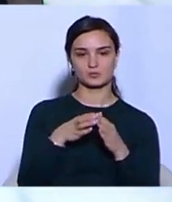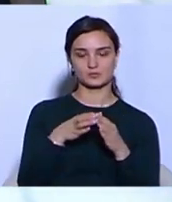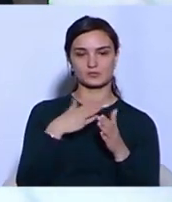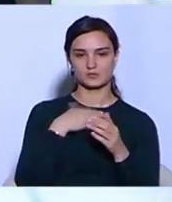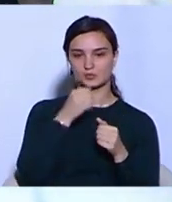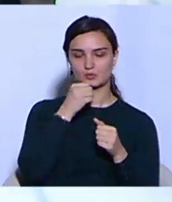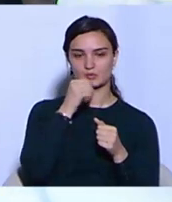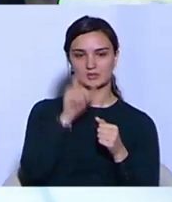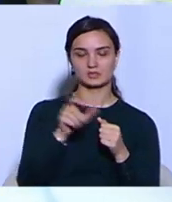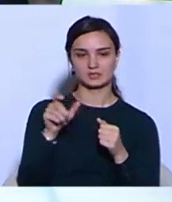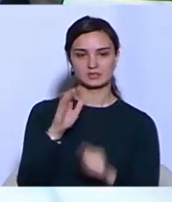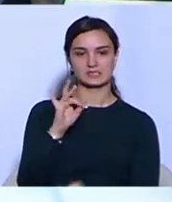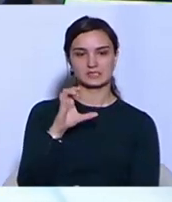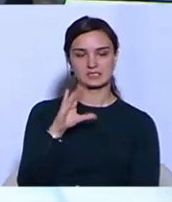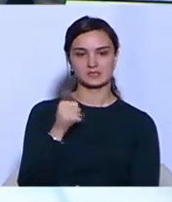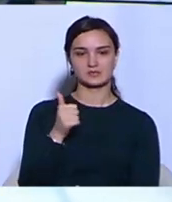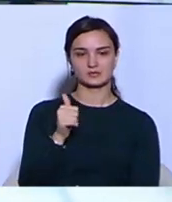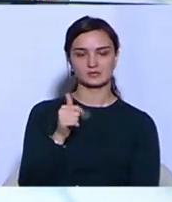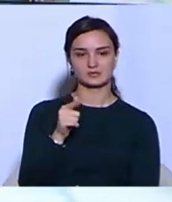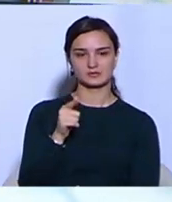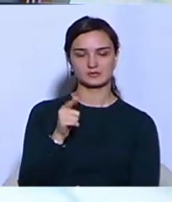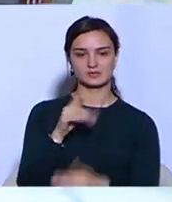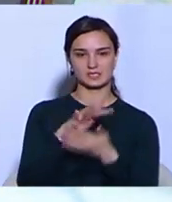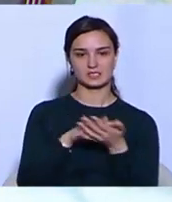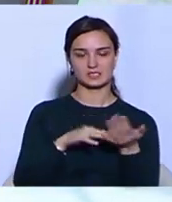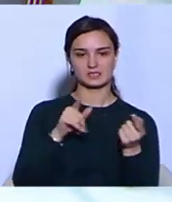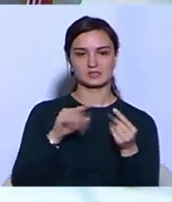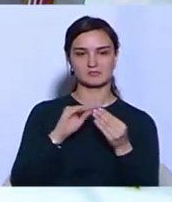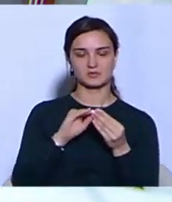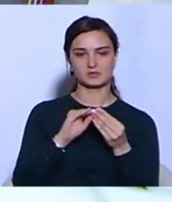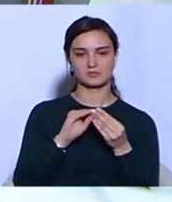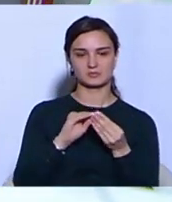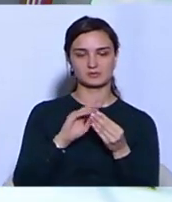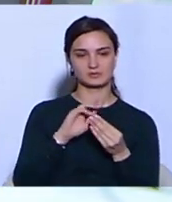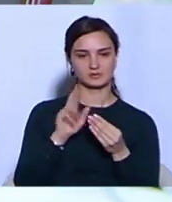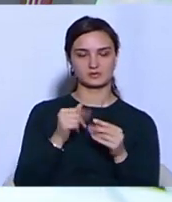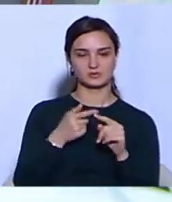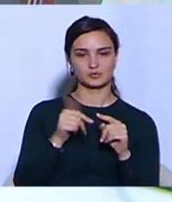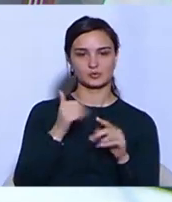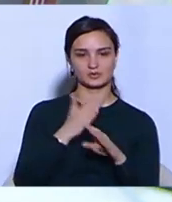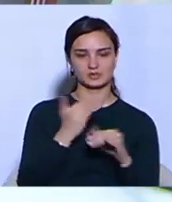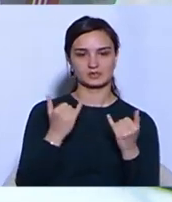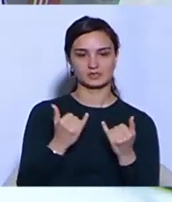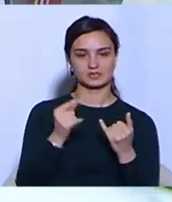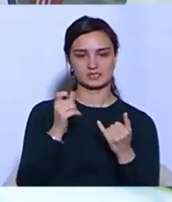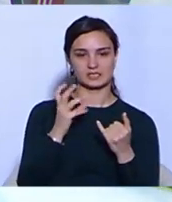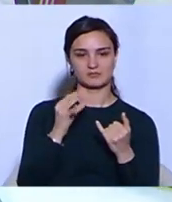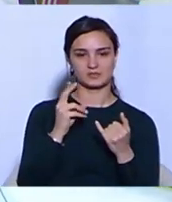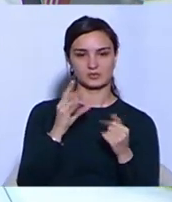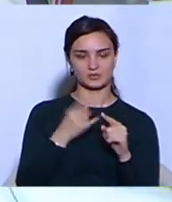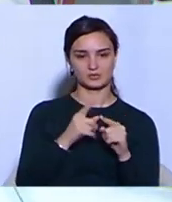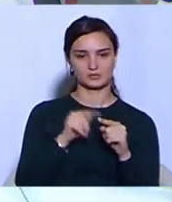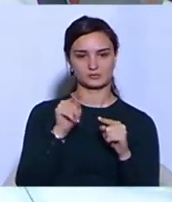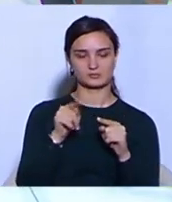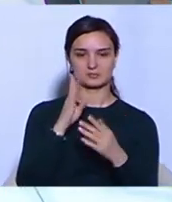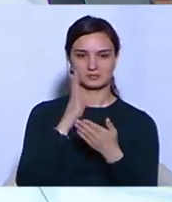ჩვენს ჟურნალისტ კრისტი შანავას, როგორ გაგრძელდა ეს მეგობრობა და როგორია დღეს თემიკო მით